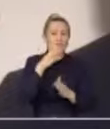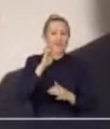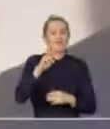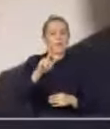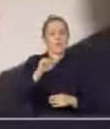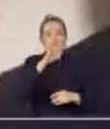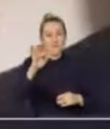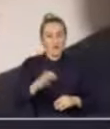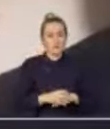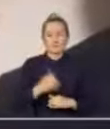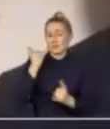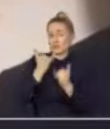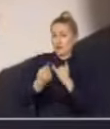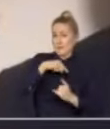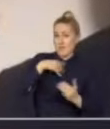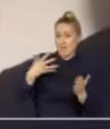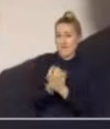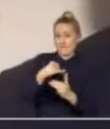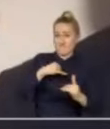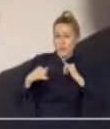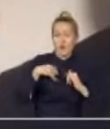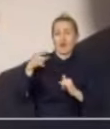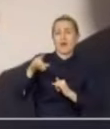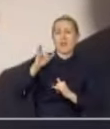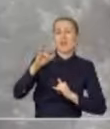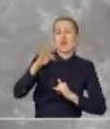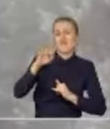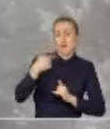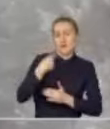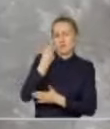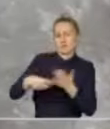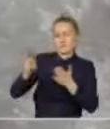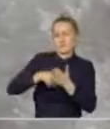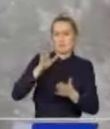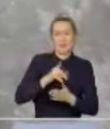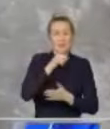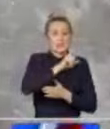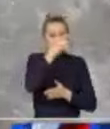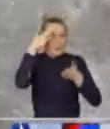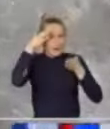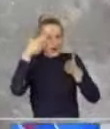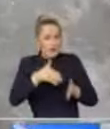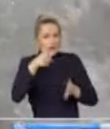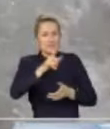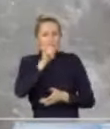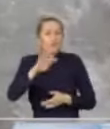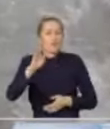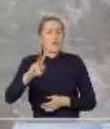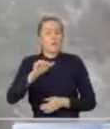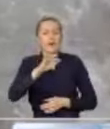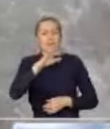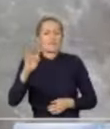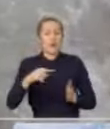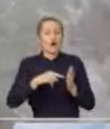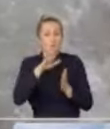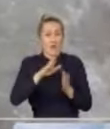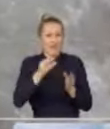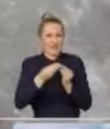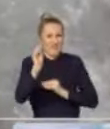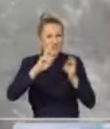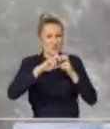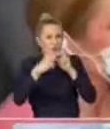Info. Jeżeli dojdziemy do władzy, to TVP Info zlikwidujemy. Jakiś rodzaj fiksacji na punkcie TVP Info, jakby to było największe źródło problemów